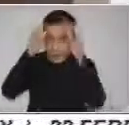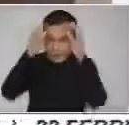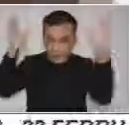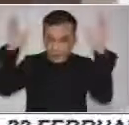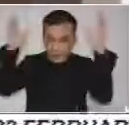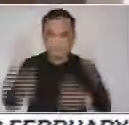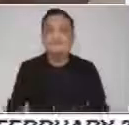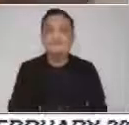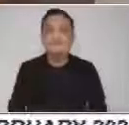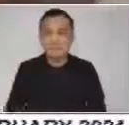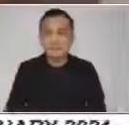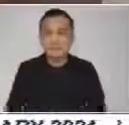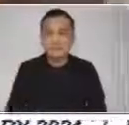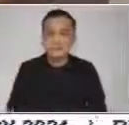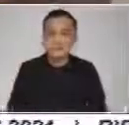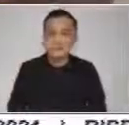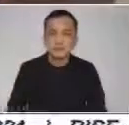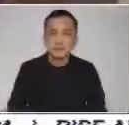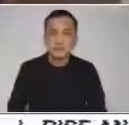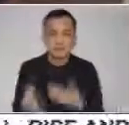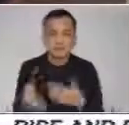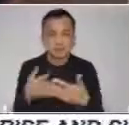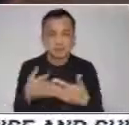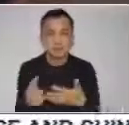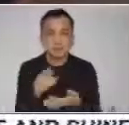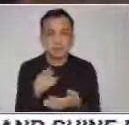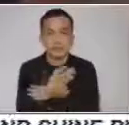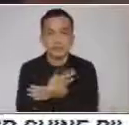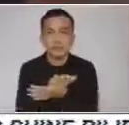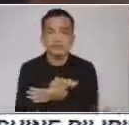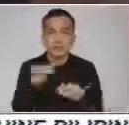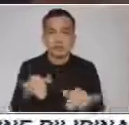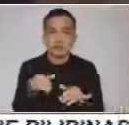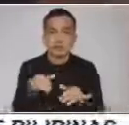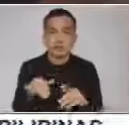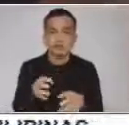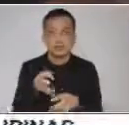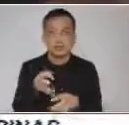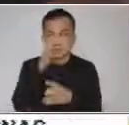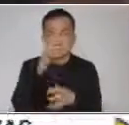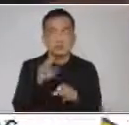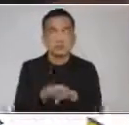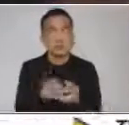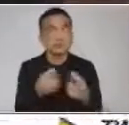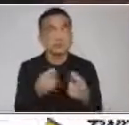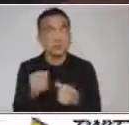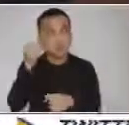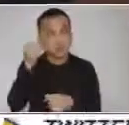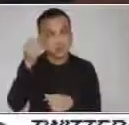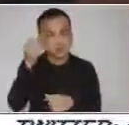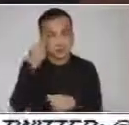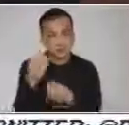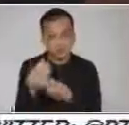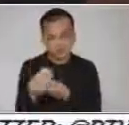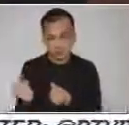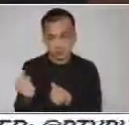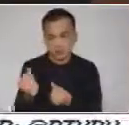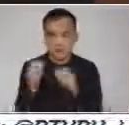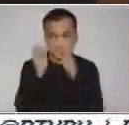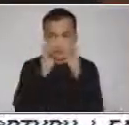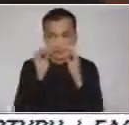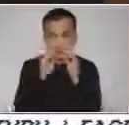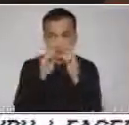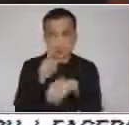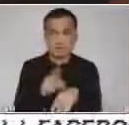Largo Jr. alias Jun at Edward Largo sa Cuaco Compound sa Barangay Basak Pardo. Nahuli sa lugar si